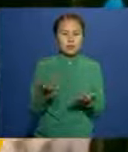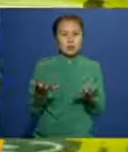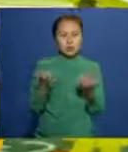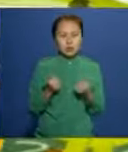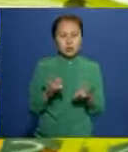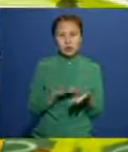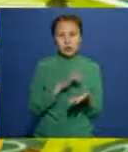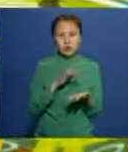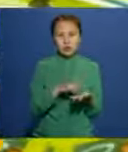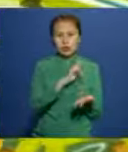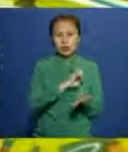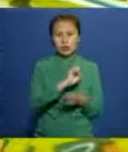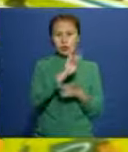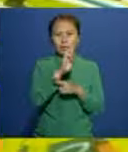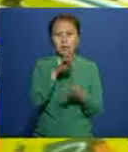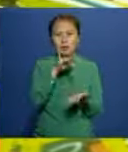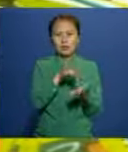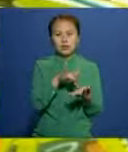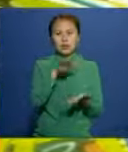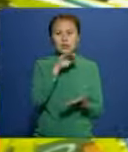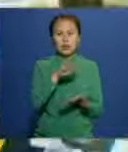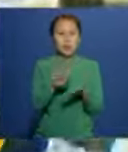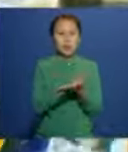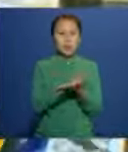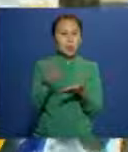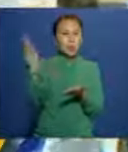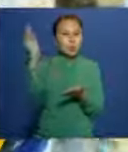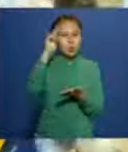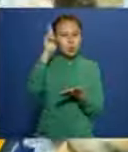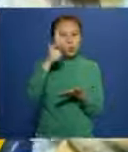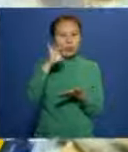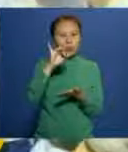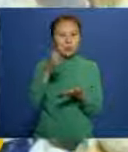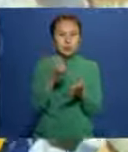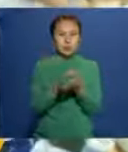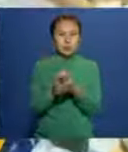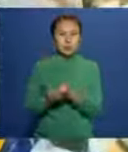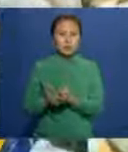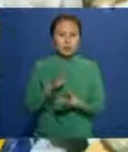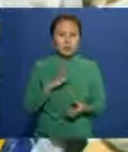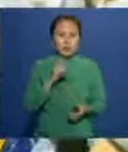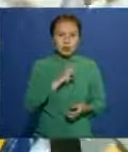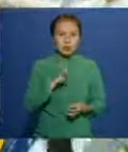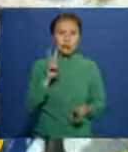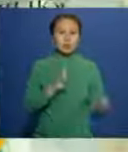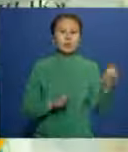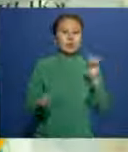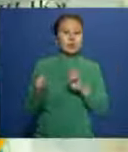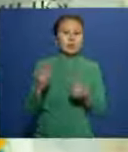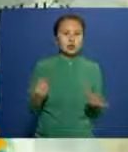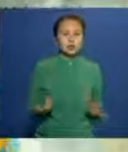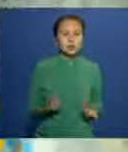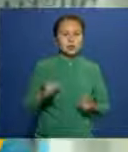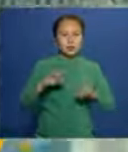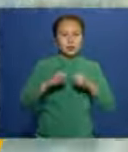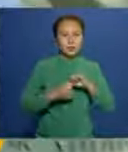берді. Ал қалалық жұмыспен қамту орталығының мамандары тегін оқыту курстарының талаптарын таныстырды. Жұмыс іздеген жастар өзінің тұрғылықты